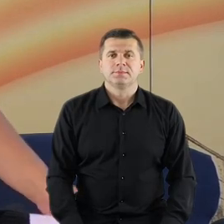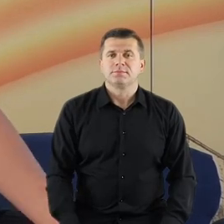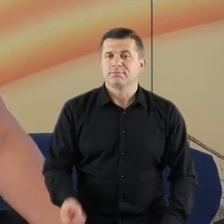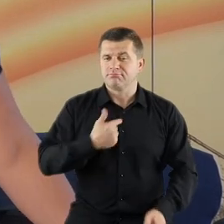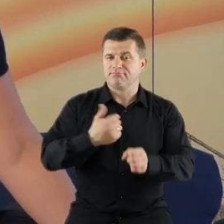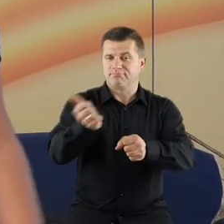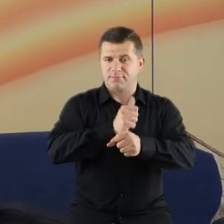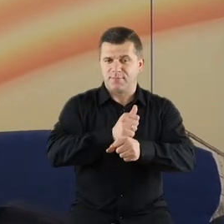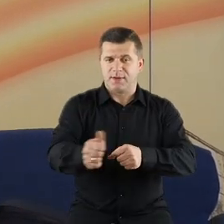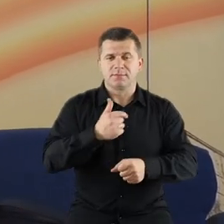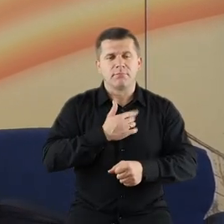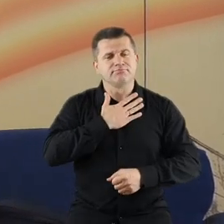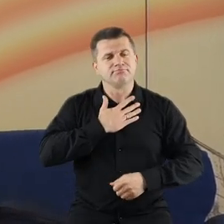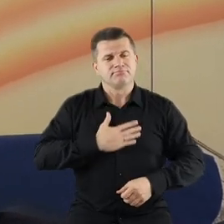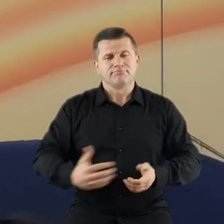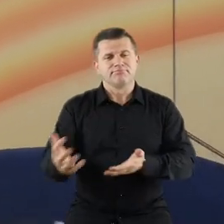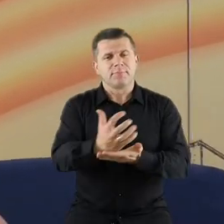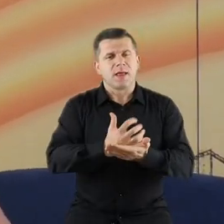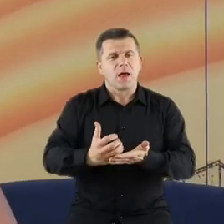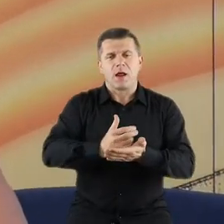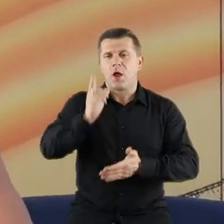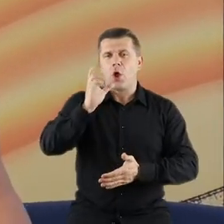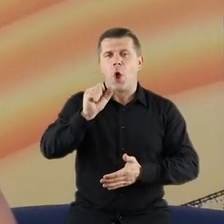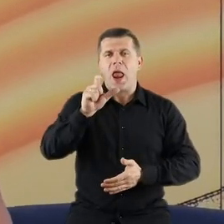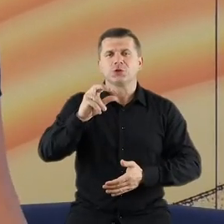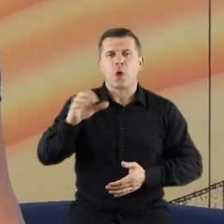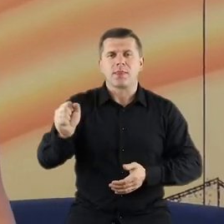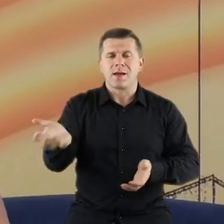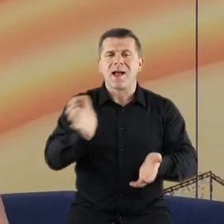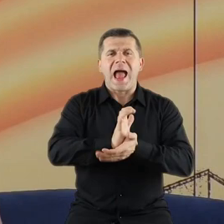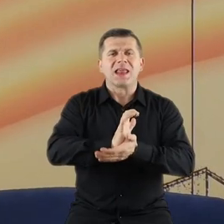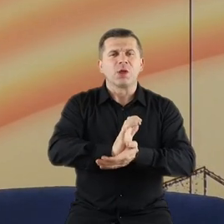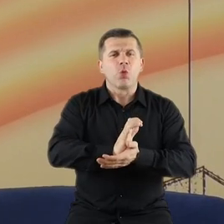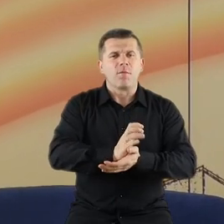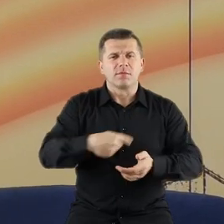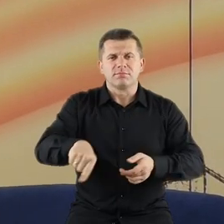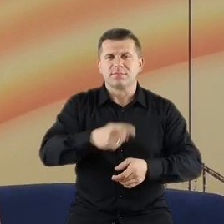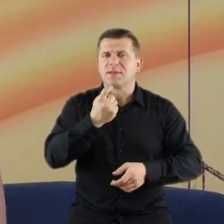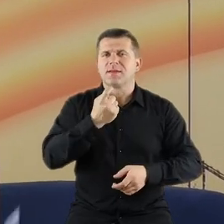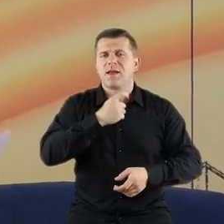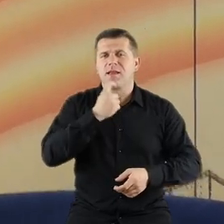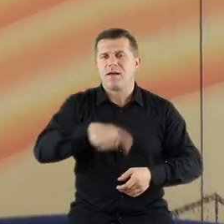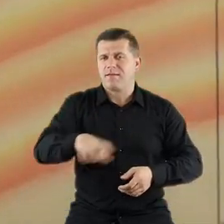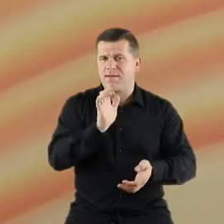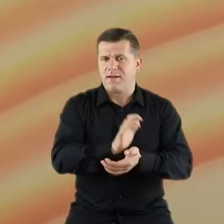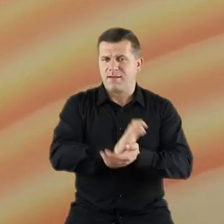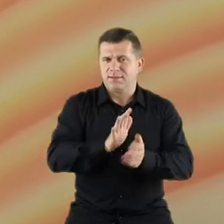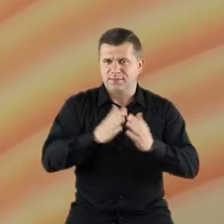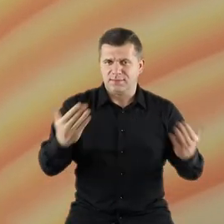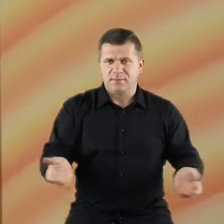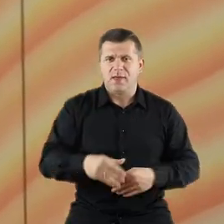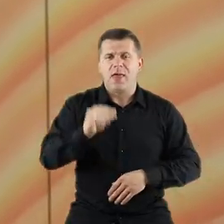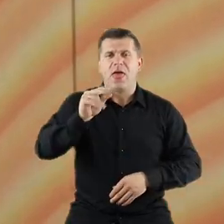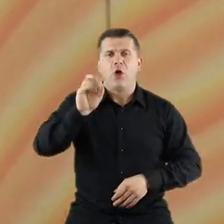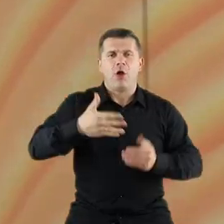ja jestem kolekcjonerską artykułów z Kieleckiej prasy